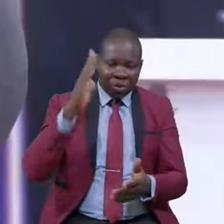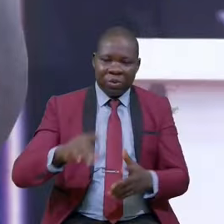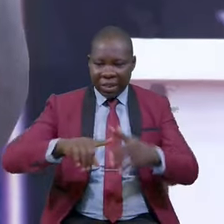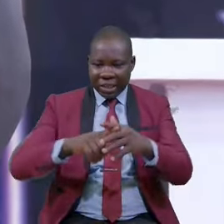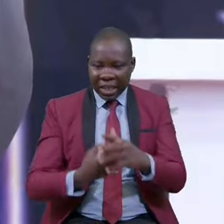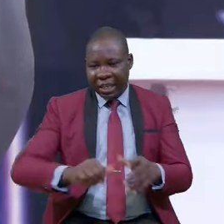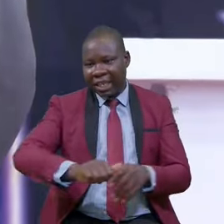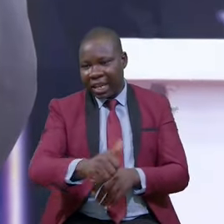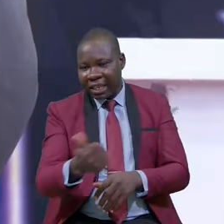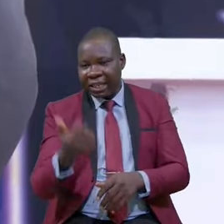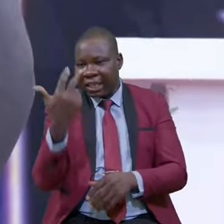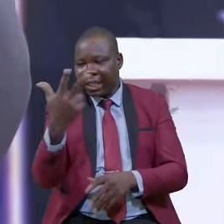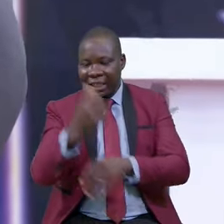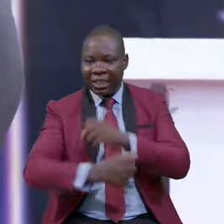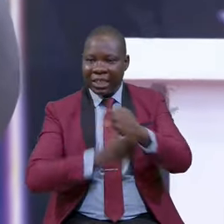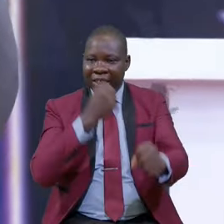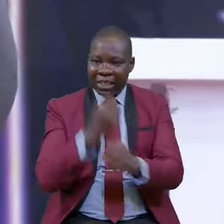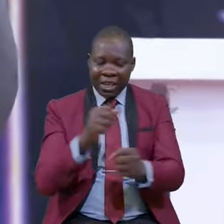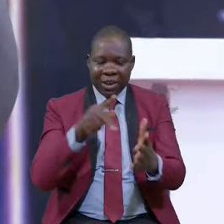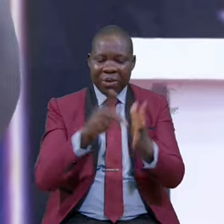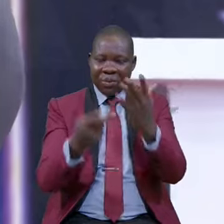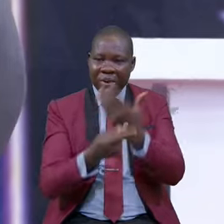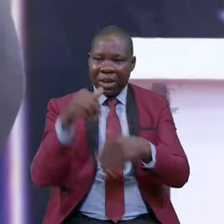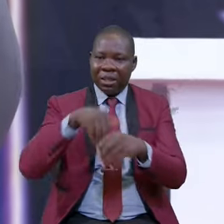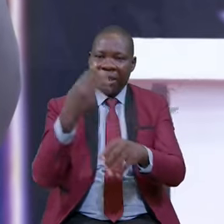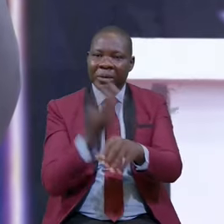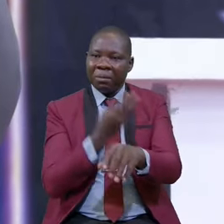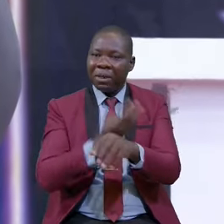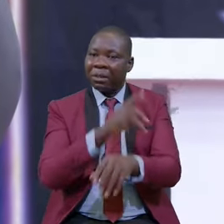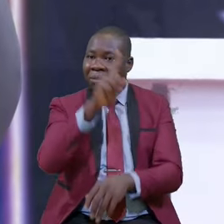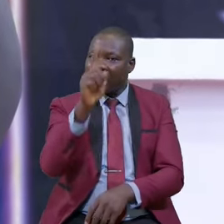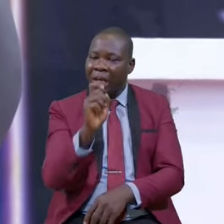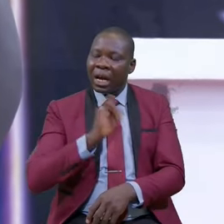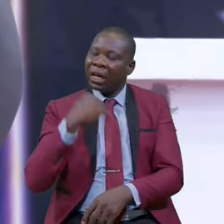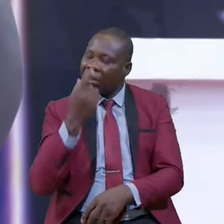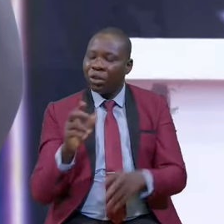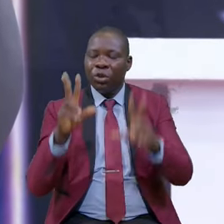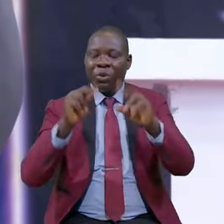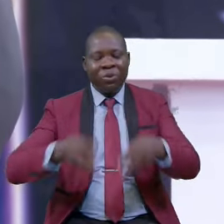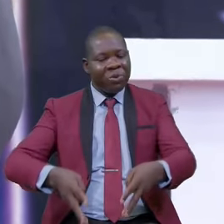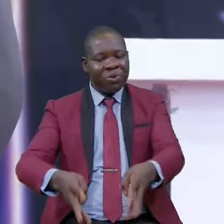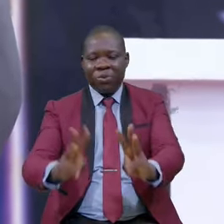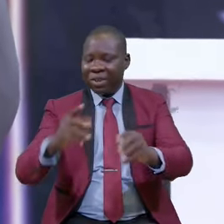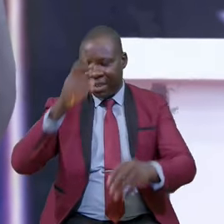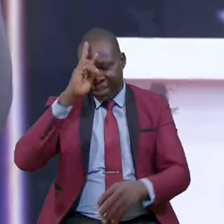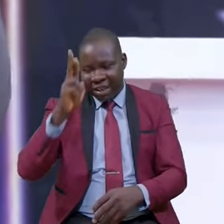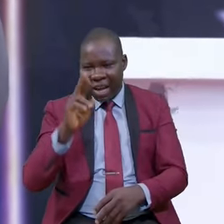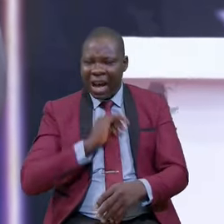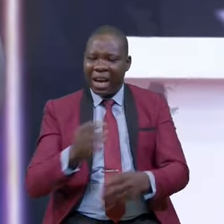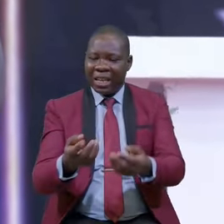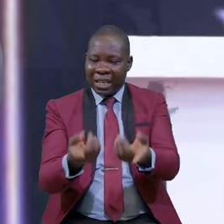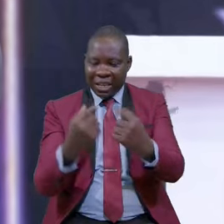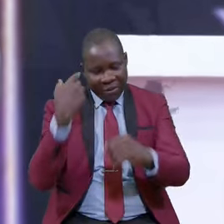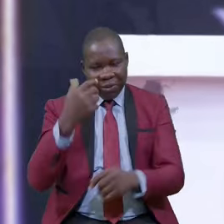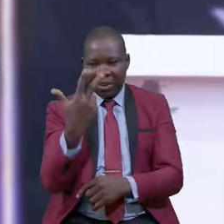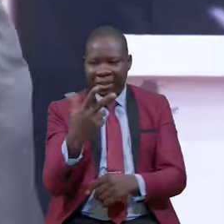Je suis venu pour 3 mois et j'ai fini ce que je devais faire en 3 mois. J'ai fini ça en 2 mois et je rentre chez moi.